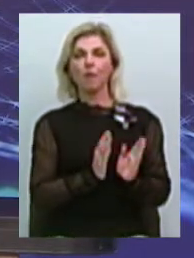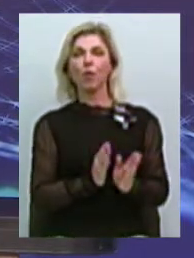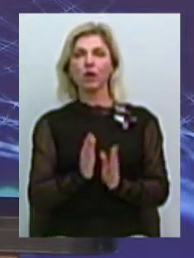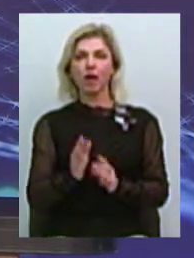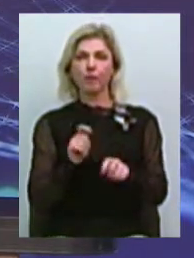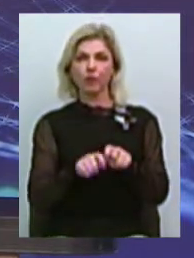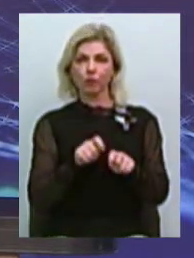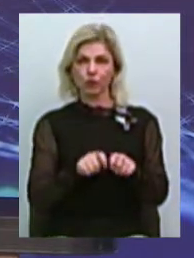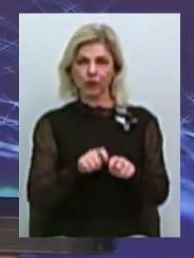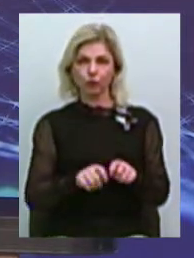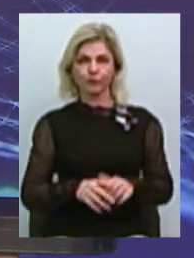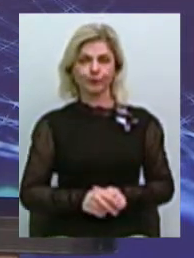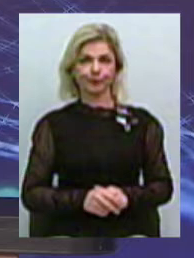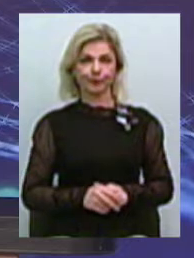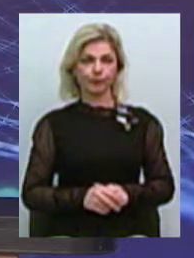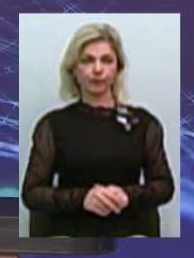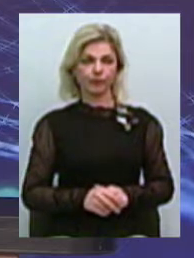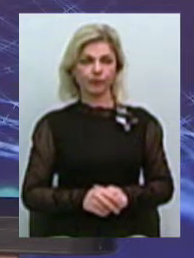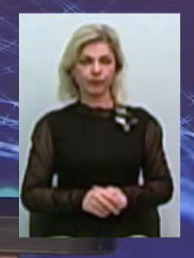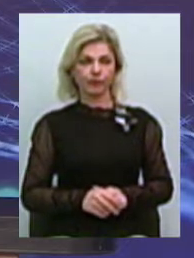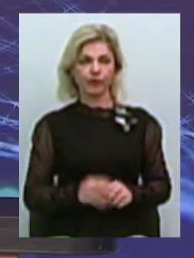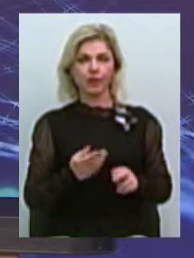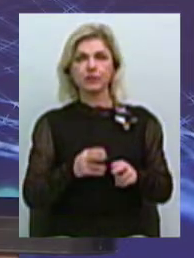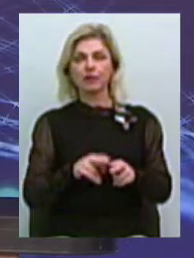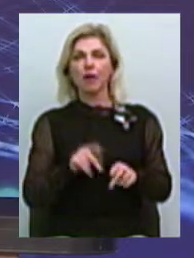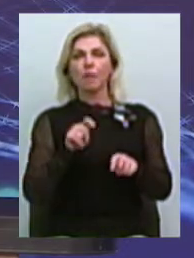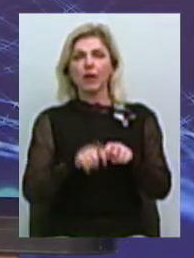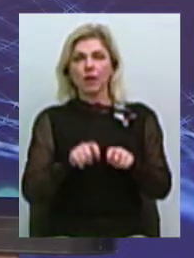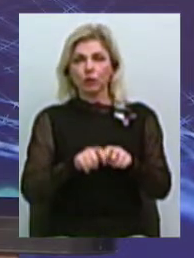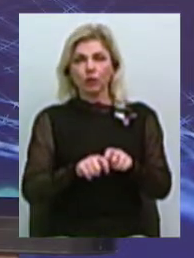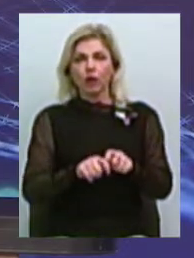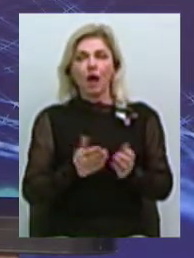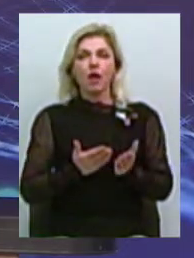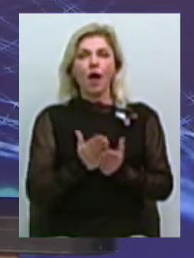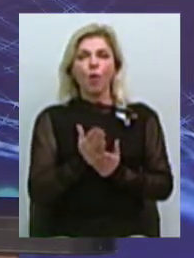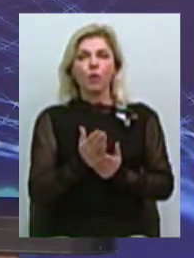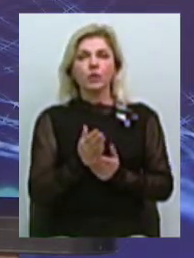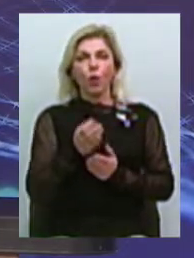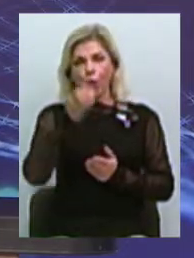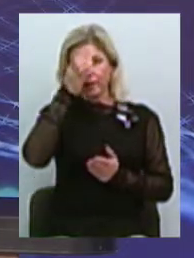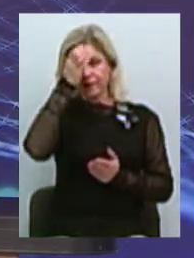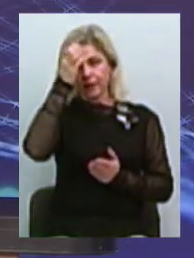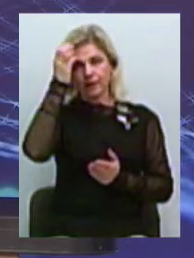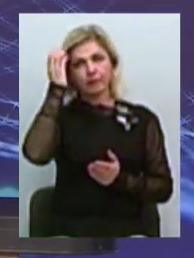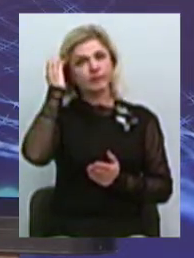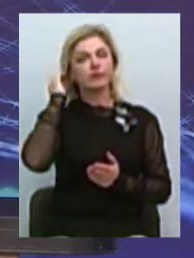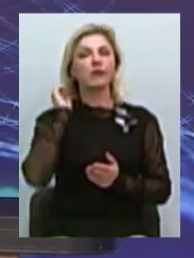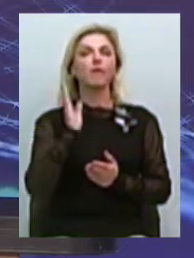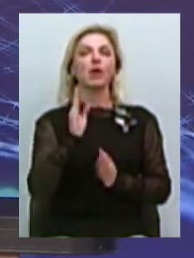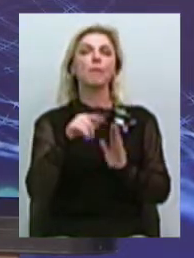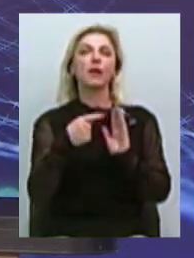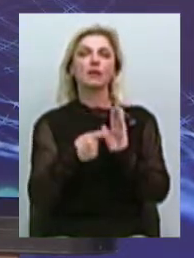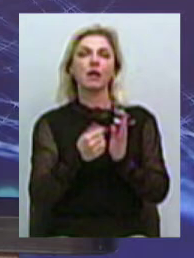аудиту, це моніторинг саме якості освіти в